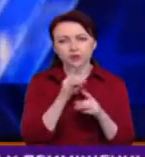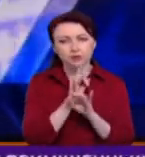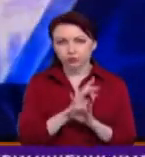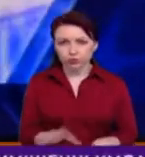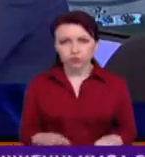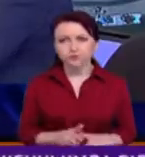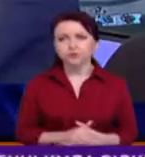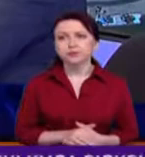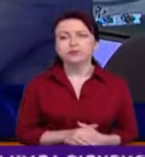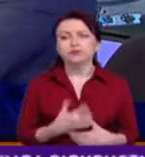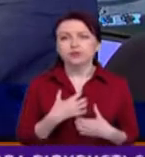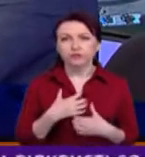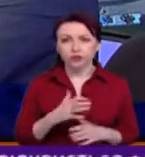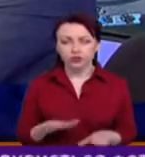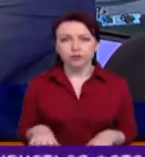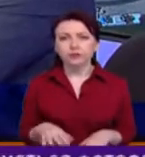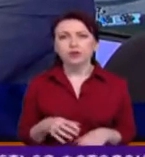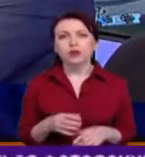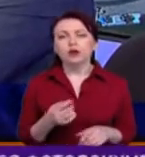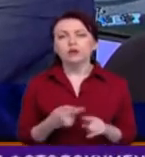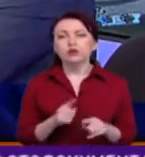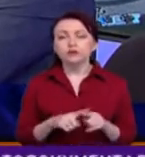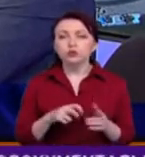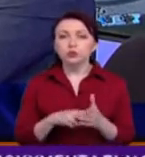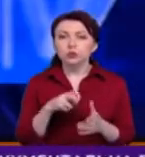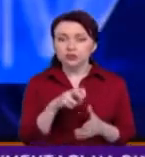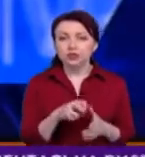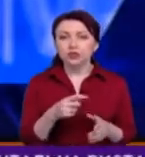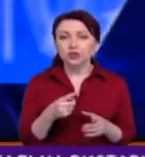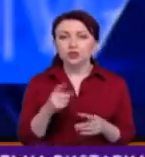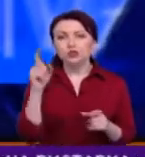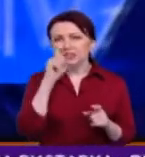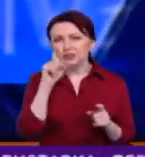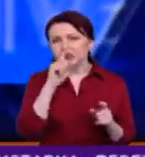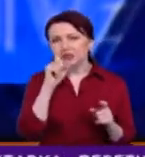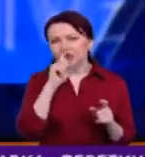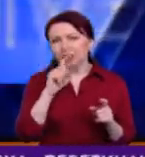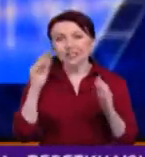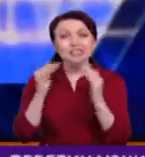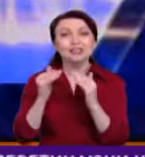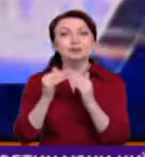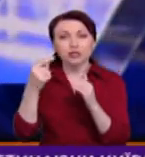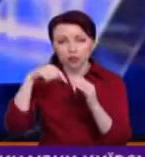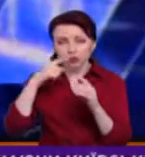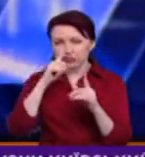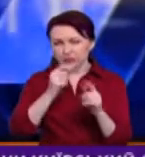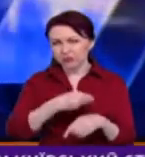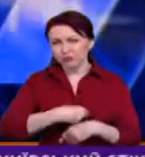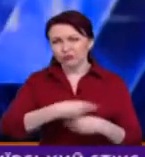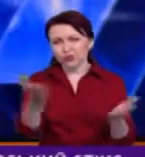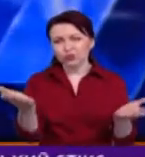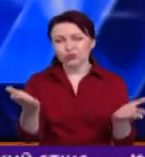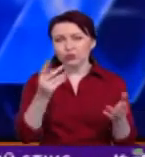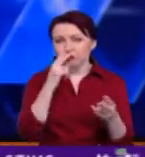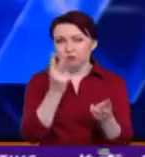не настільки принципово. І вони, в принципі, в цьому листі винесли оце сміття зі зби, як говорять там в цьому випадку росіяни. І